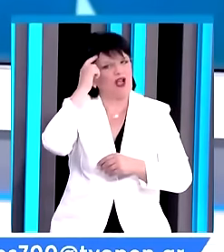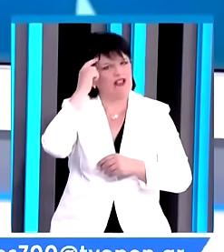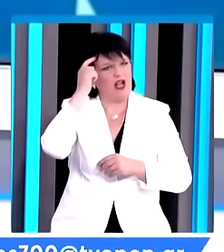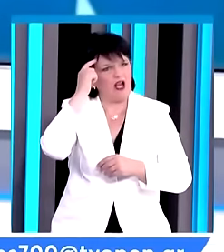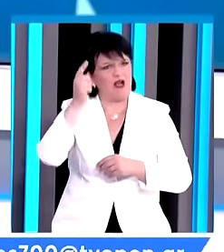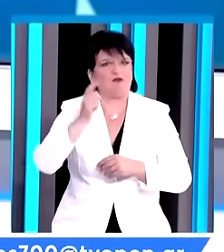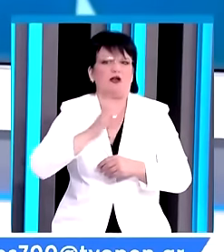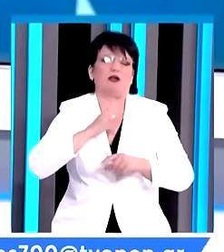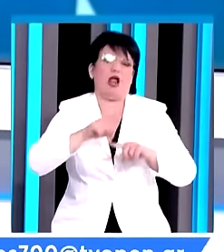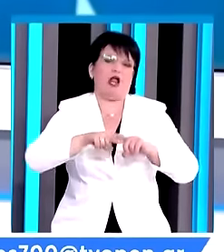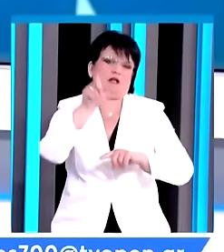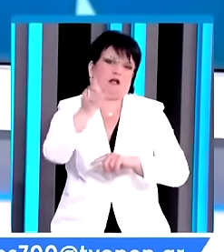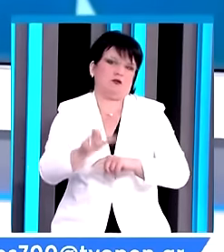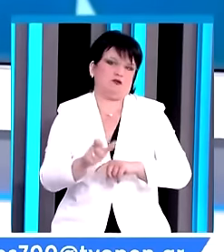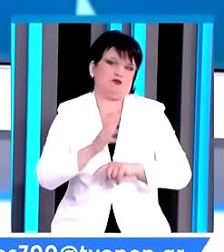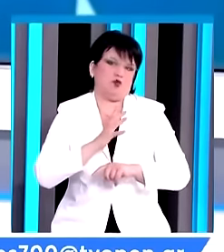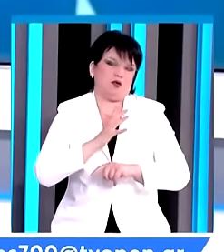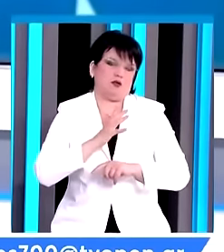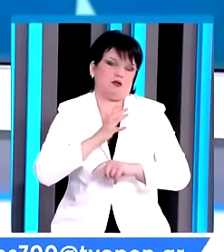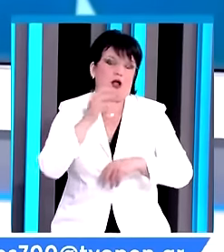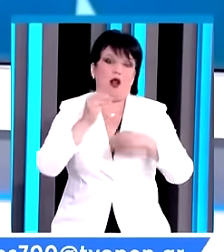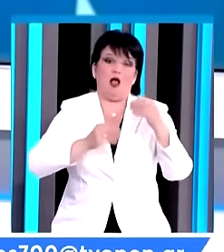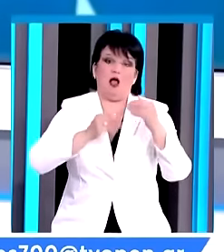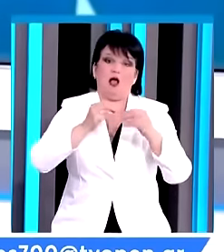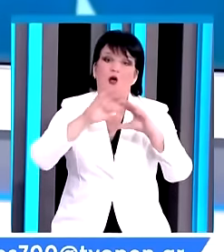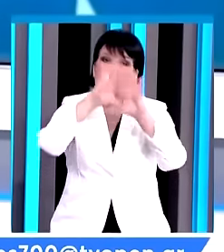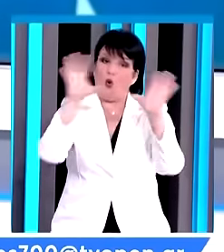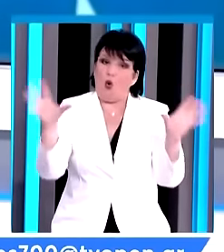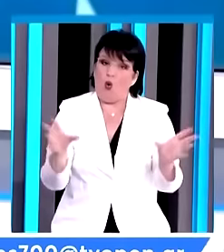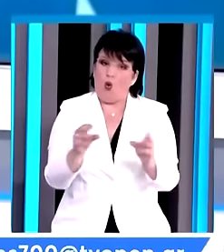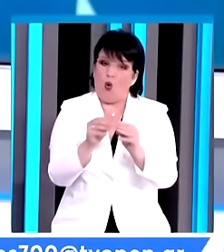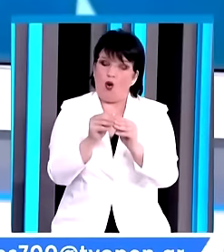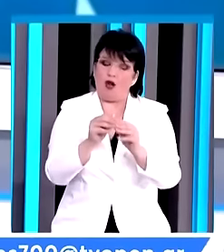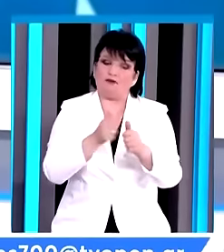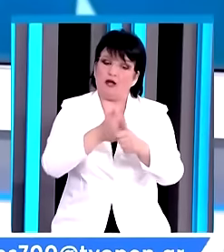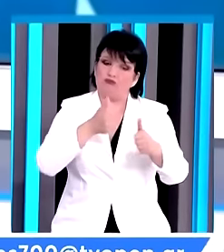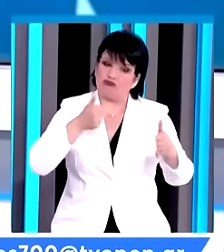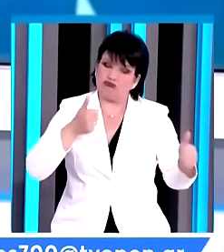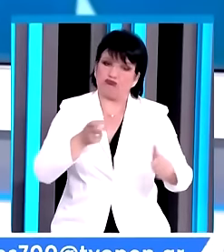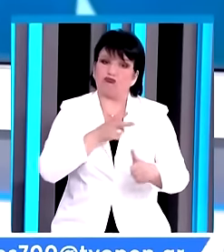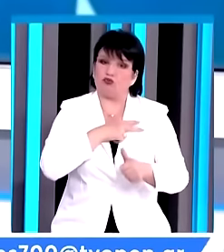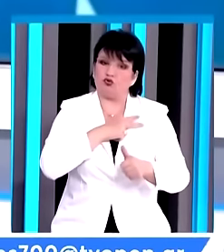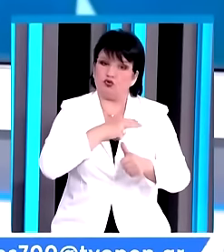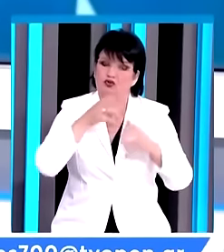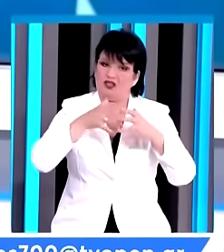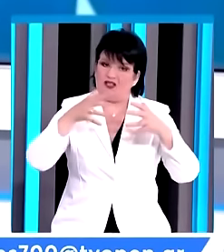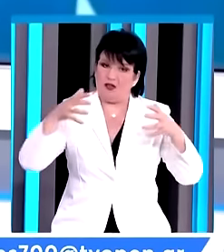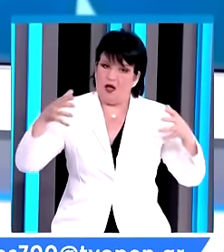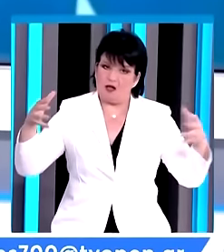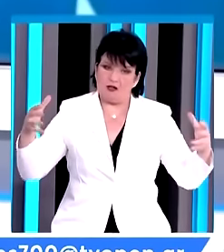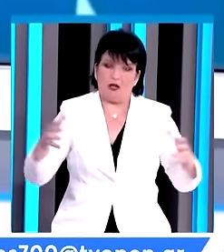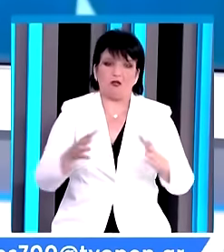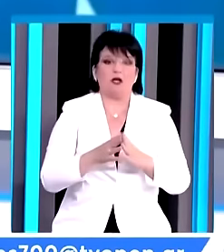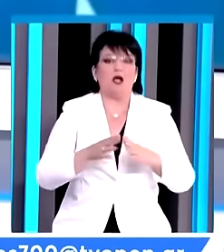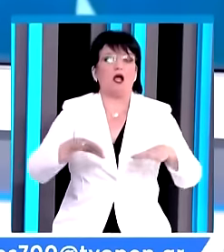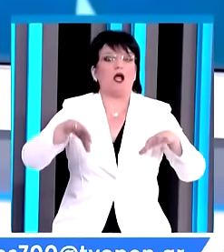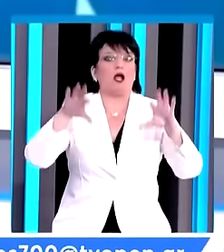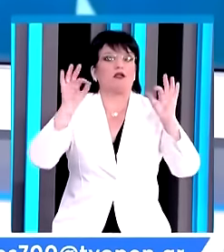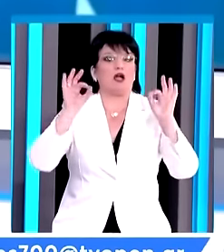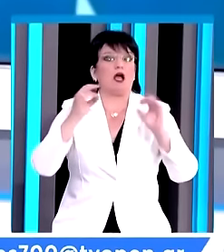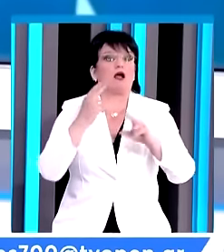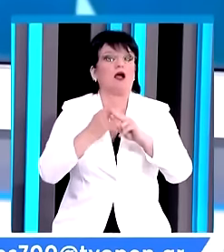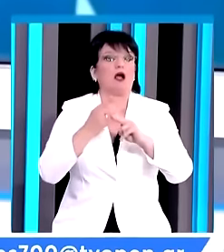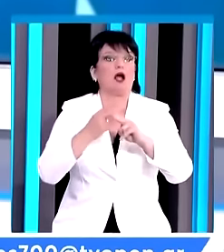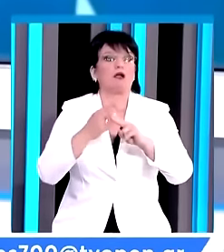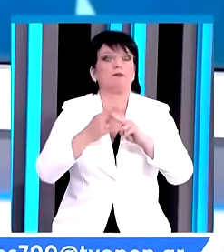ο Έλληνας πολίτης. Να βάλουμε όμως λίγο τα πράγματα στην σωστή τους διάσταση. Καταρχάς, αξίζει να επισημάνουμε, όχι για